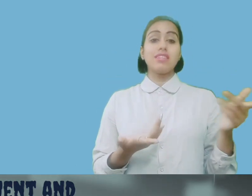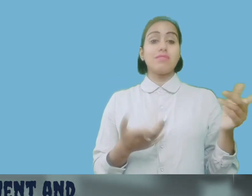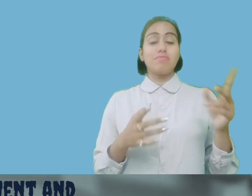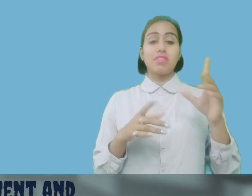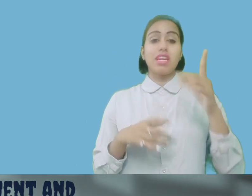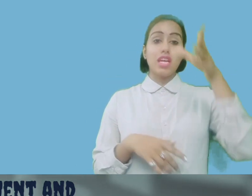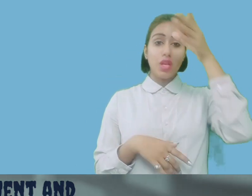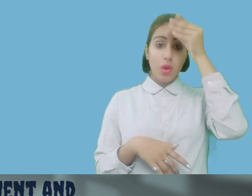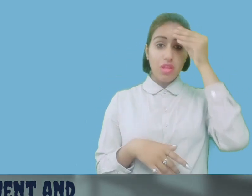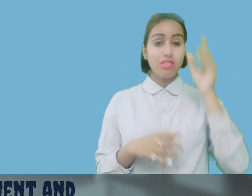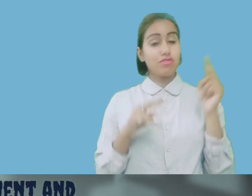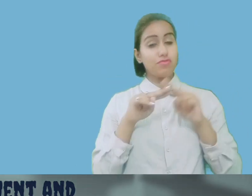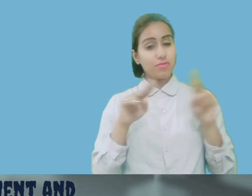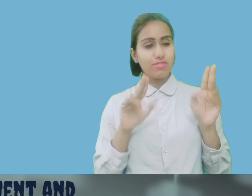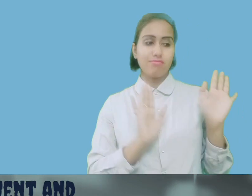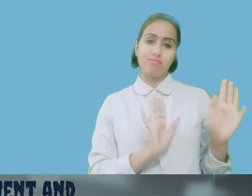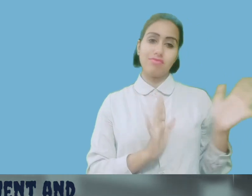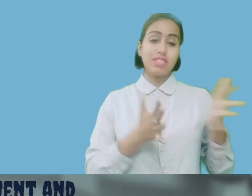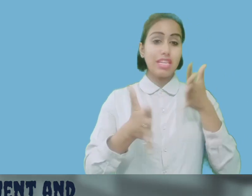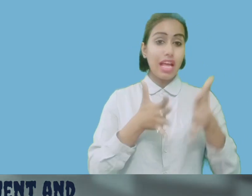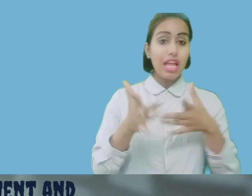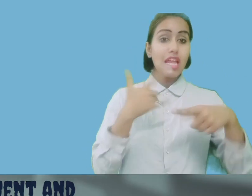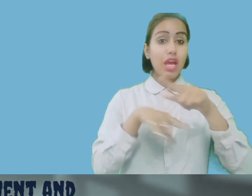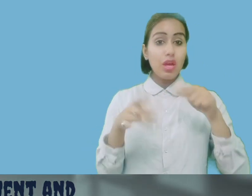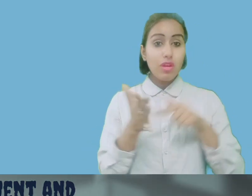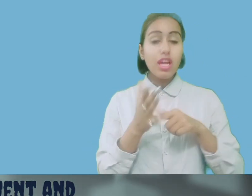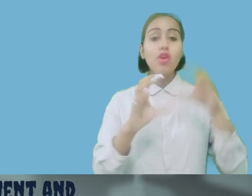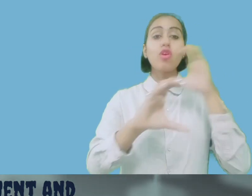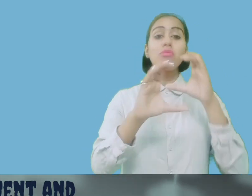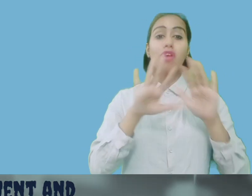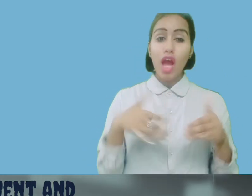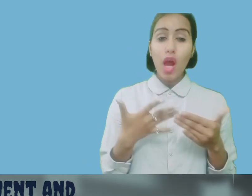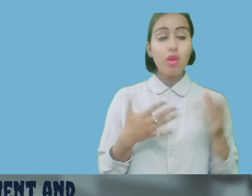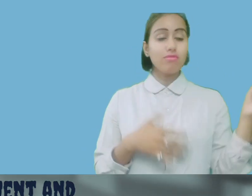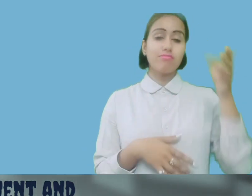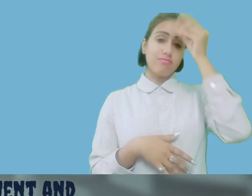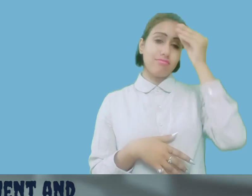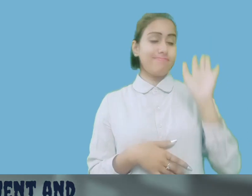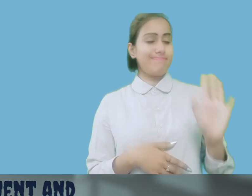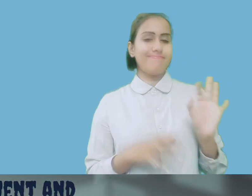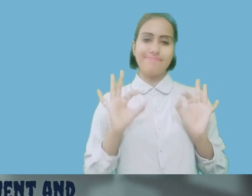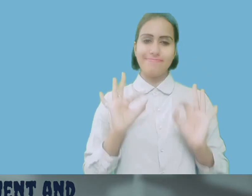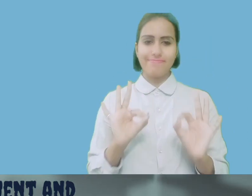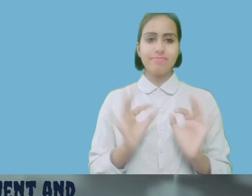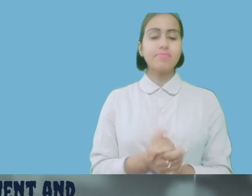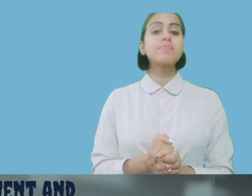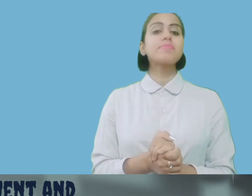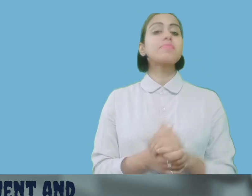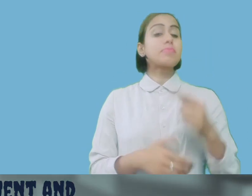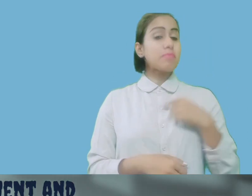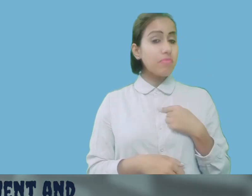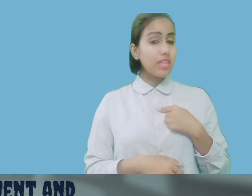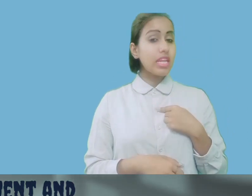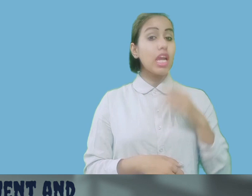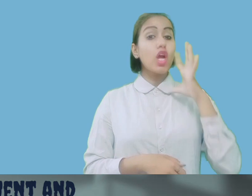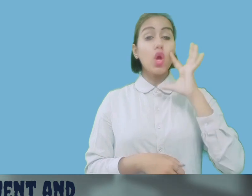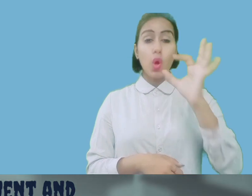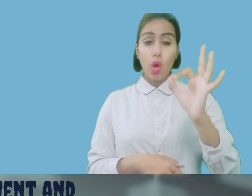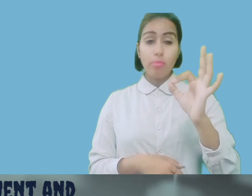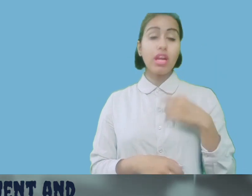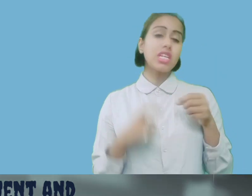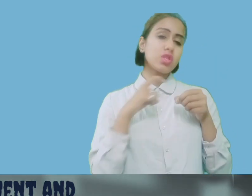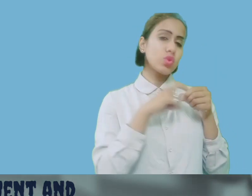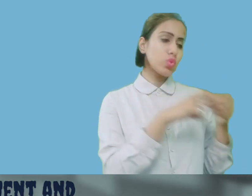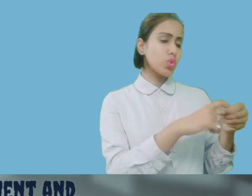जब भी कहीं जाके बताते हो तो लोग पूछते हैं कि आप कहाँ से आई हैं, तो वो एक टाइटल नीचे निकलता है कि सोनाली श्रीवास्तव रीवा मध्य प्रदेश से हैं।